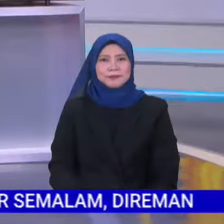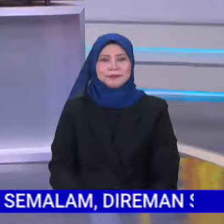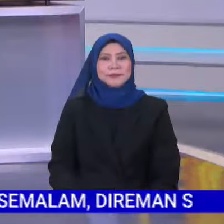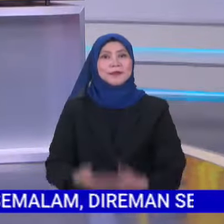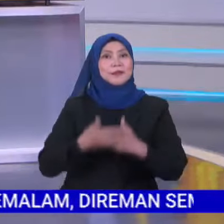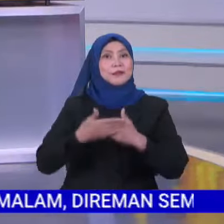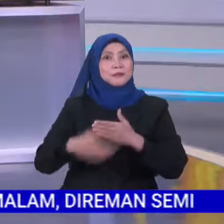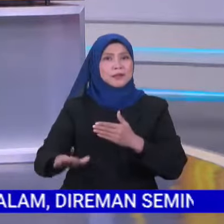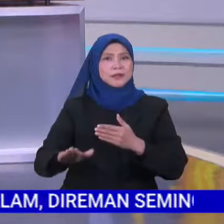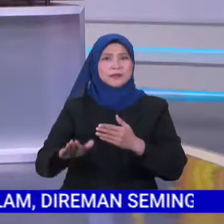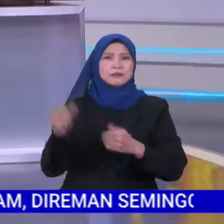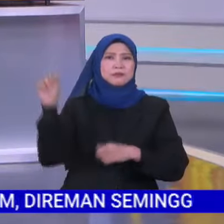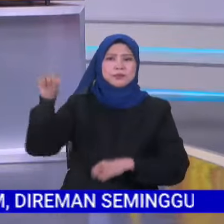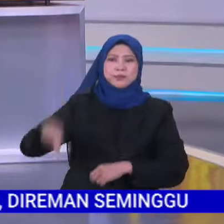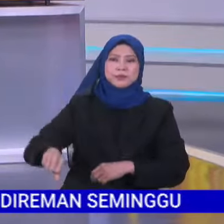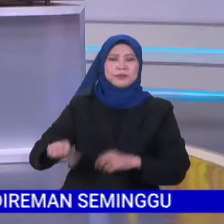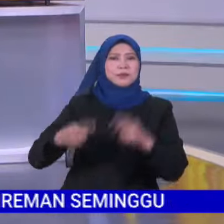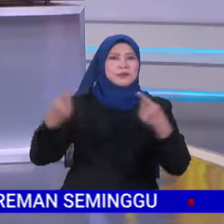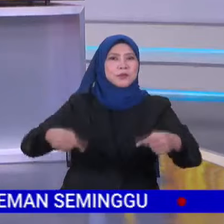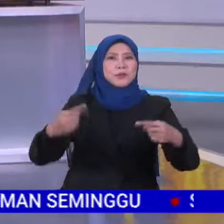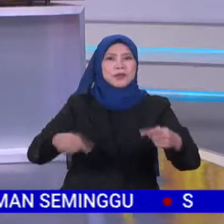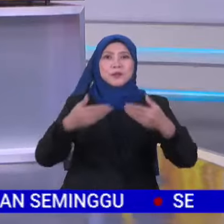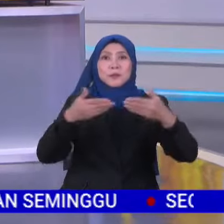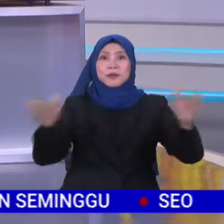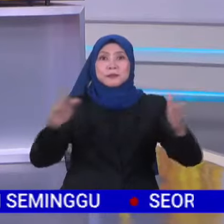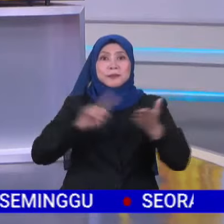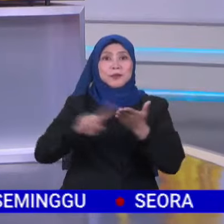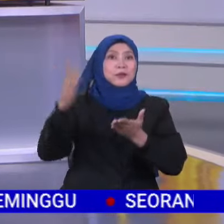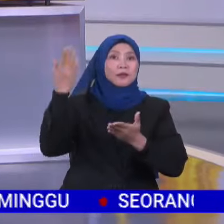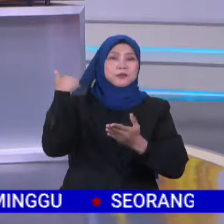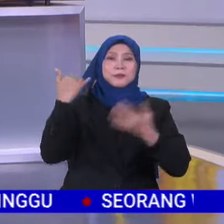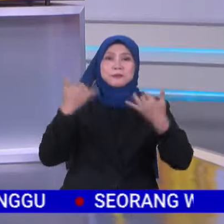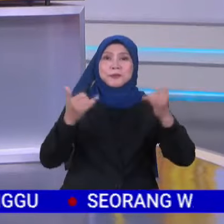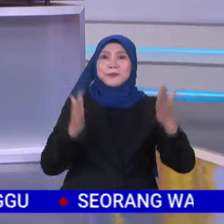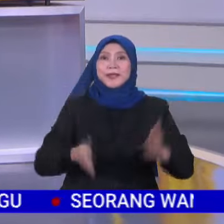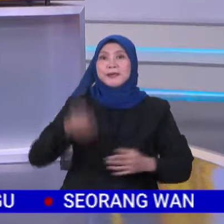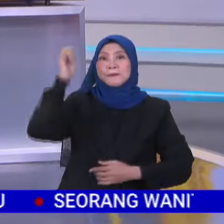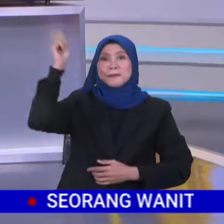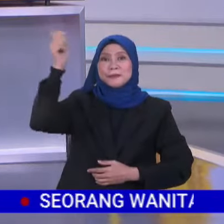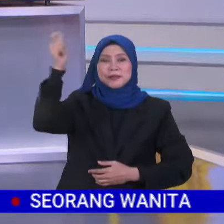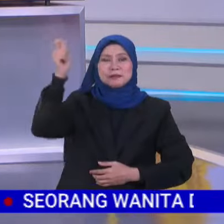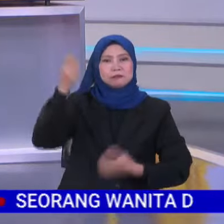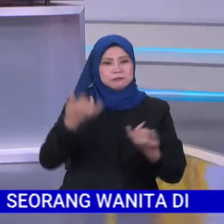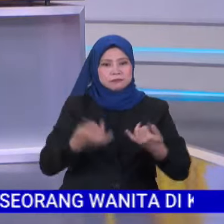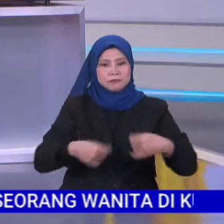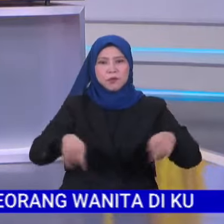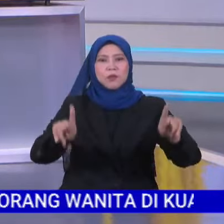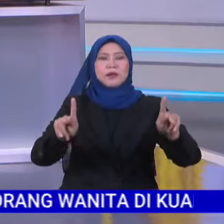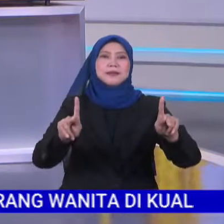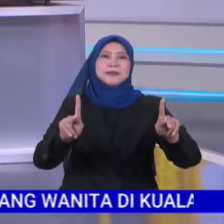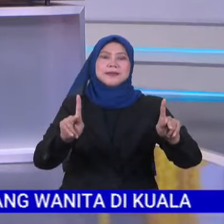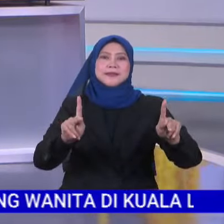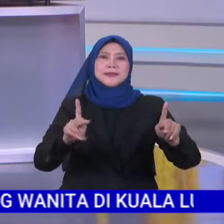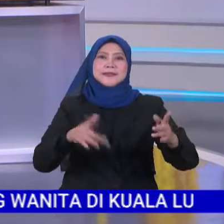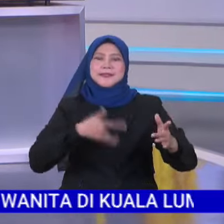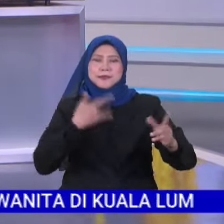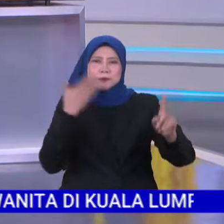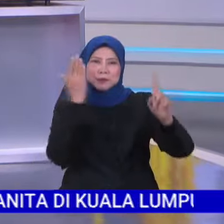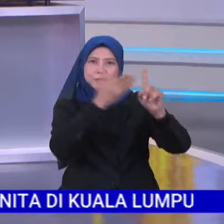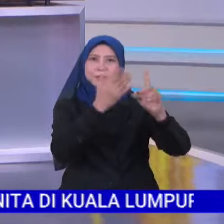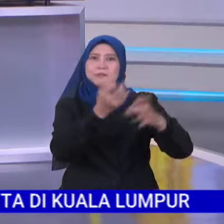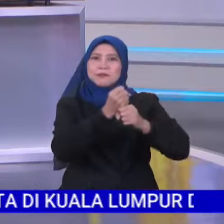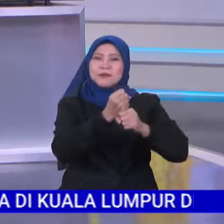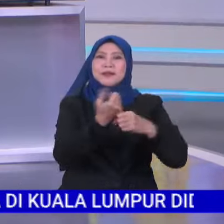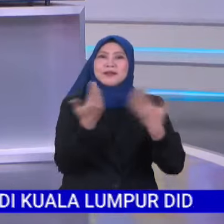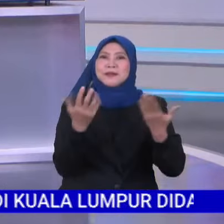selepas kegagalan pada kejuaraan terbuka Malaysia Minggu lalu para pemain badminton karena berpeluang menebus kekecewaan tersebut